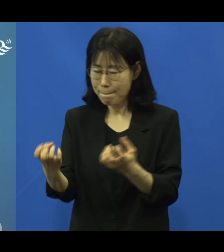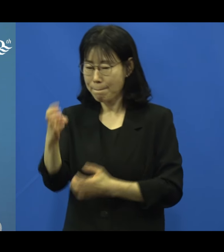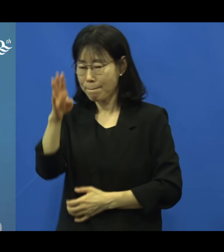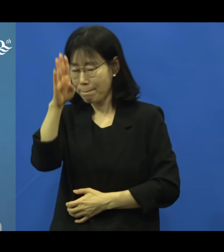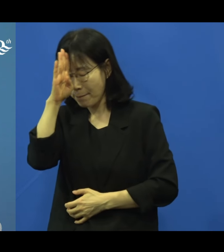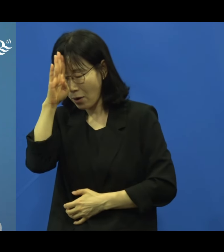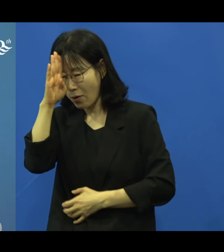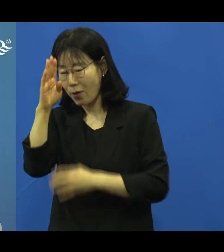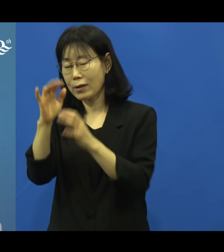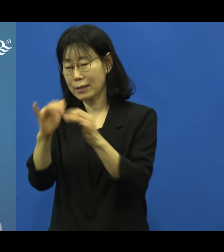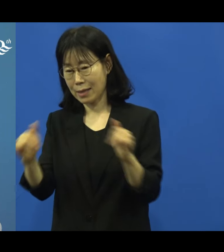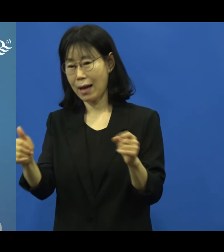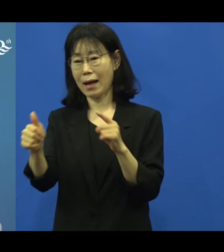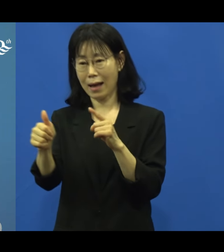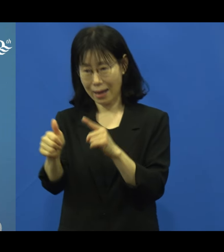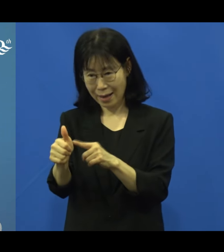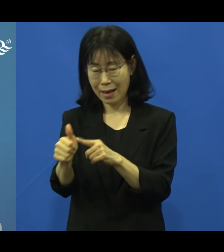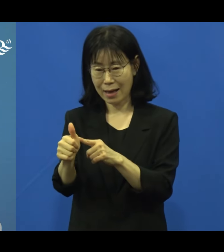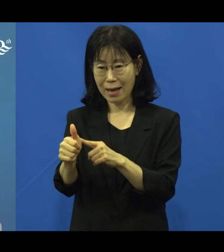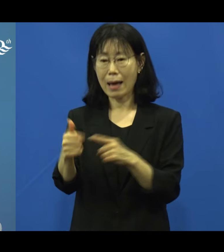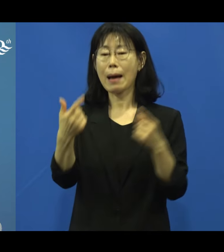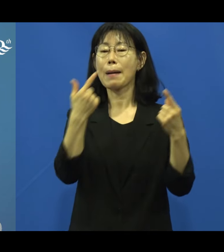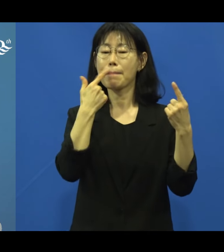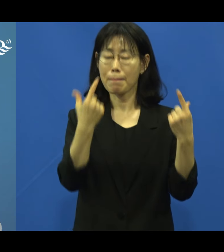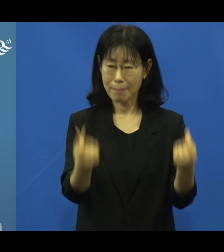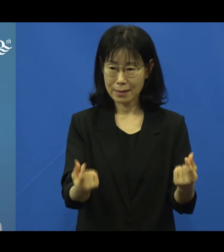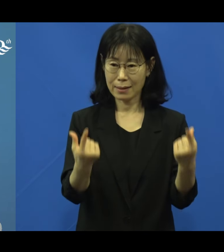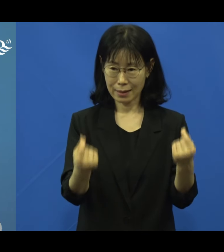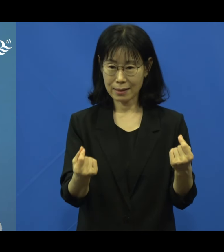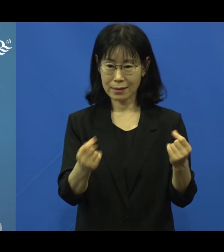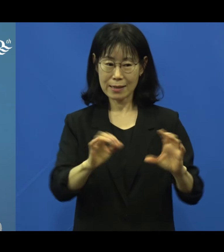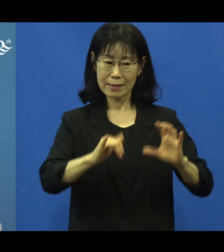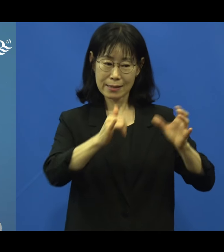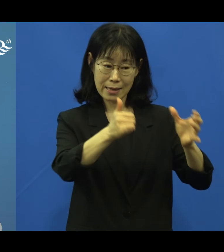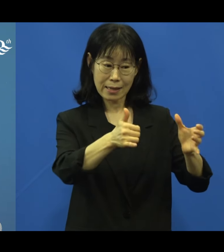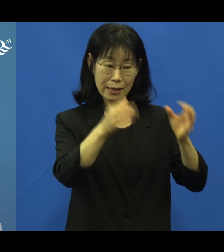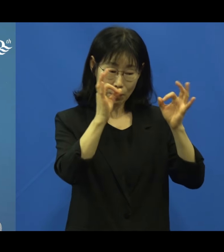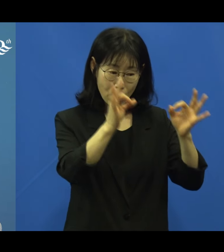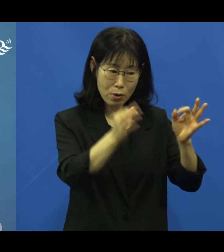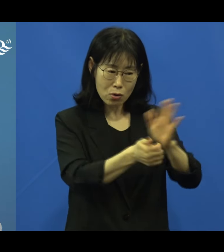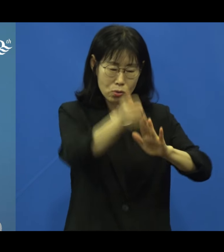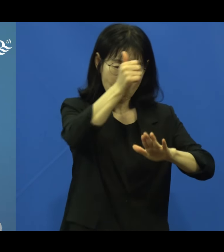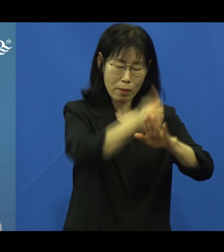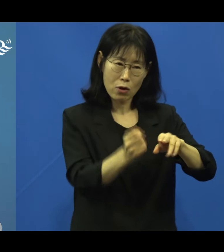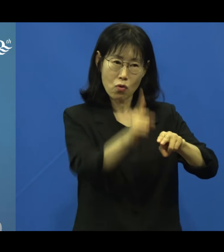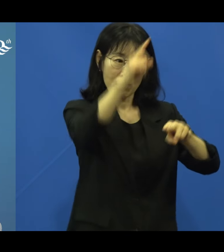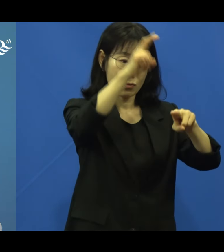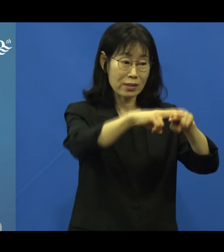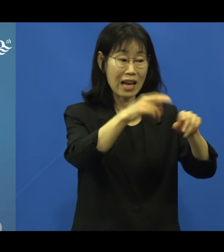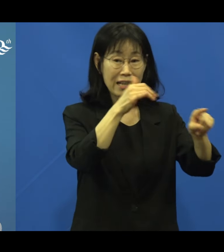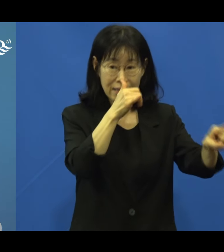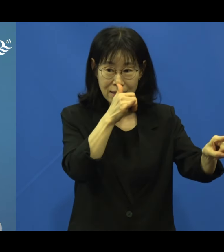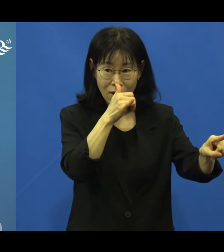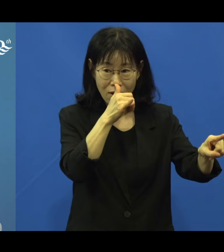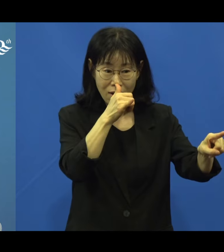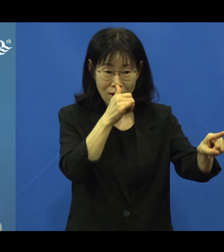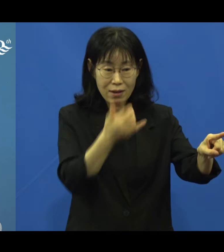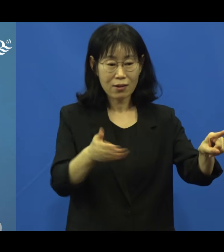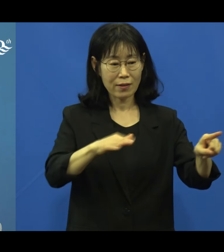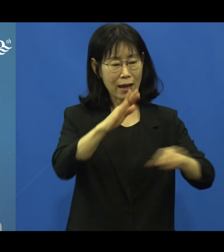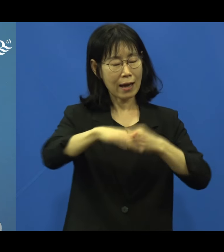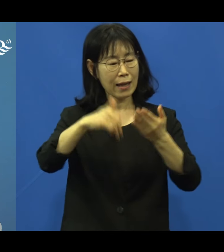엄청 높은 자리에 올라가나 그러나 이미 죽은 자예요. 소망이 없는 거예요, 여러분. 오늘 우리를